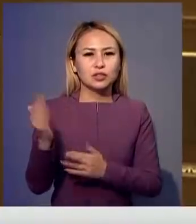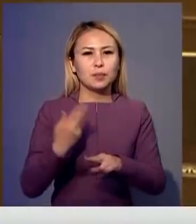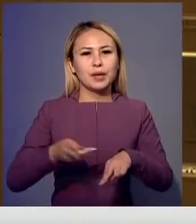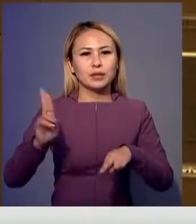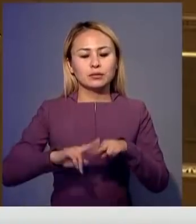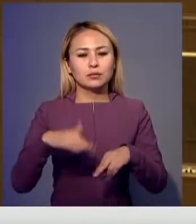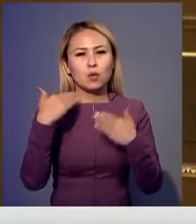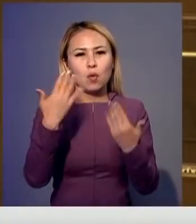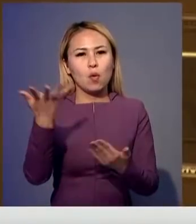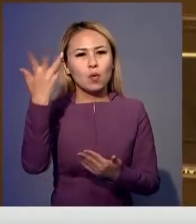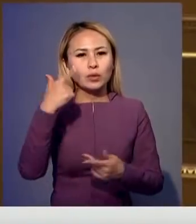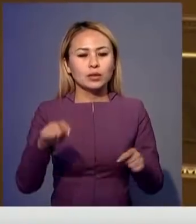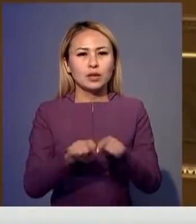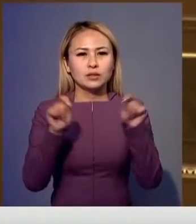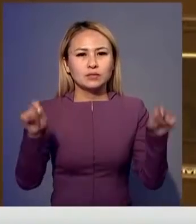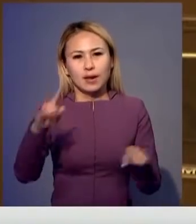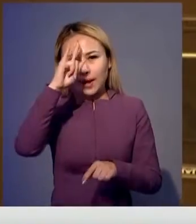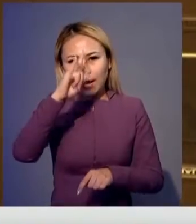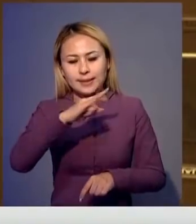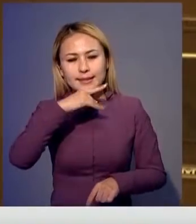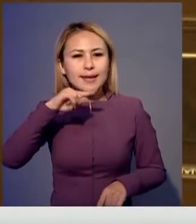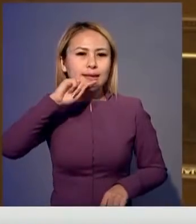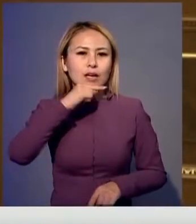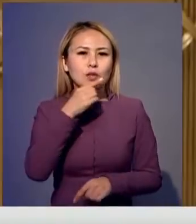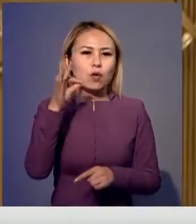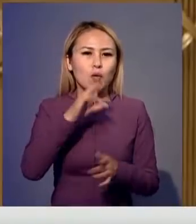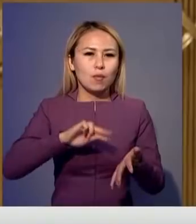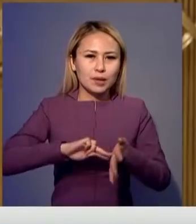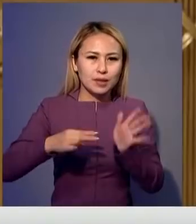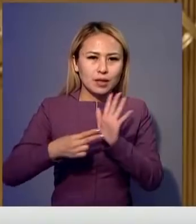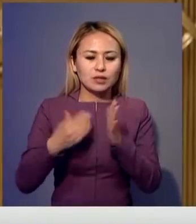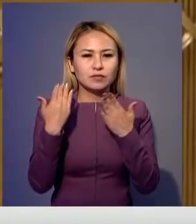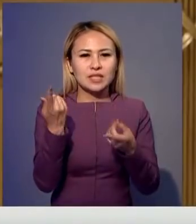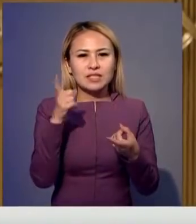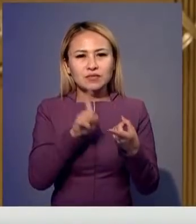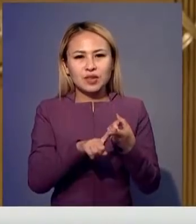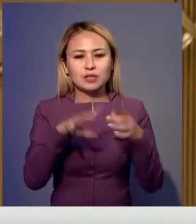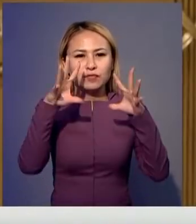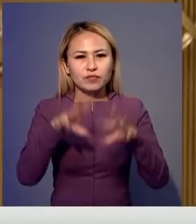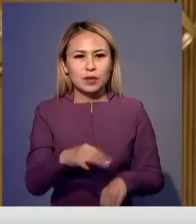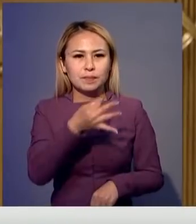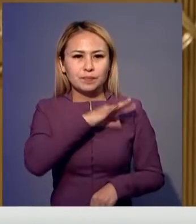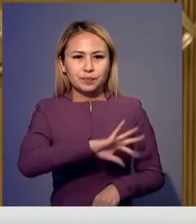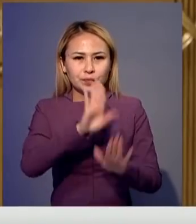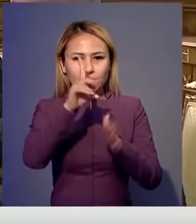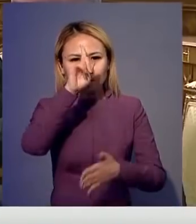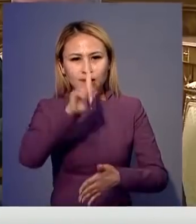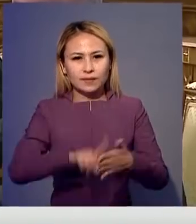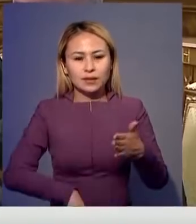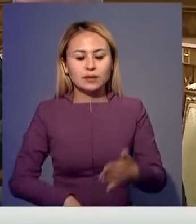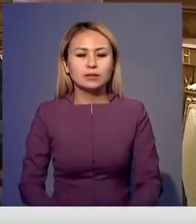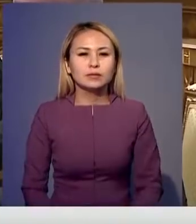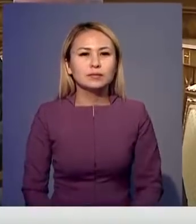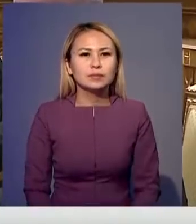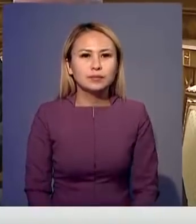Сондықтан өзіңіз басқаратын құрылымның Қазақстандағы экономикалық жобаларға тікелей қатысуы мол пайда келеді деген сенімдемін. DP